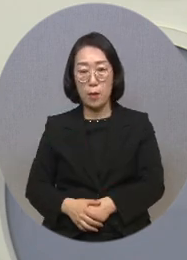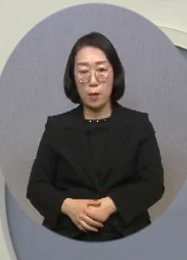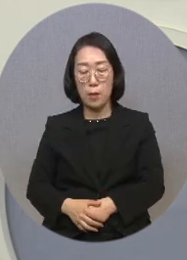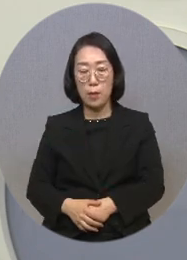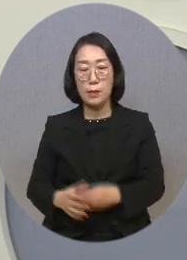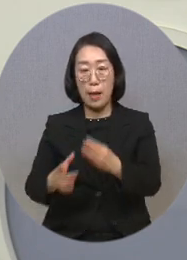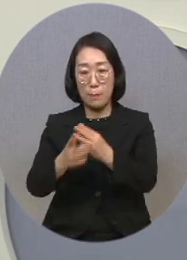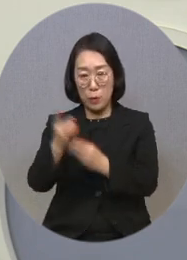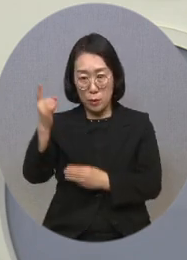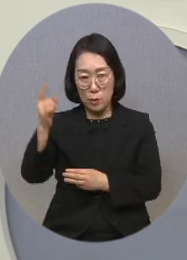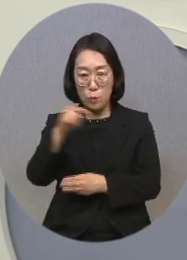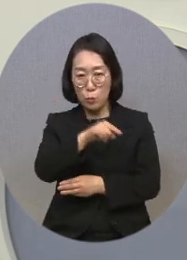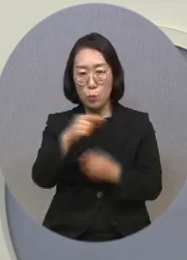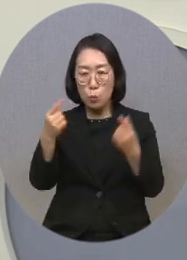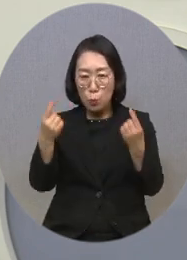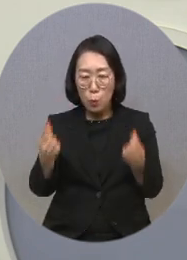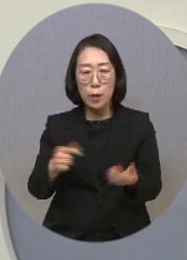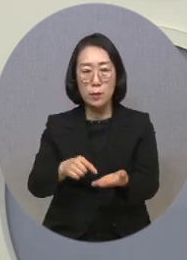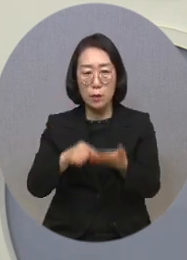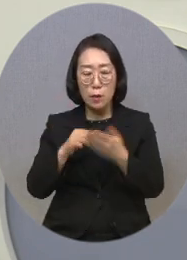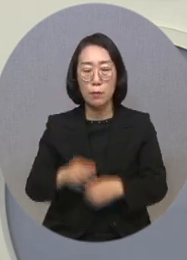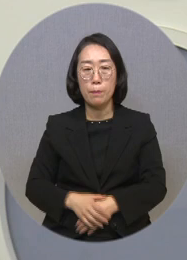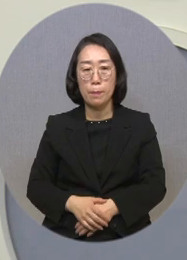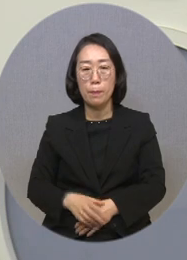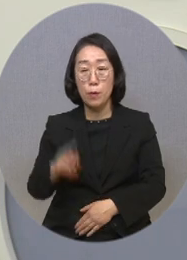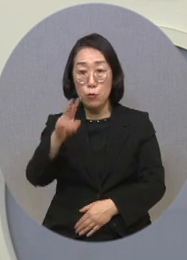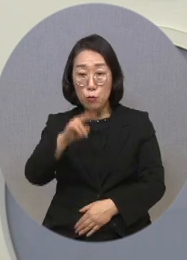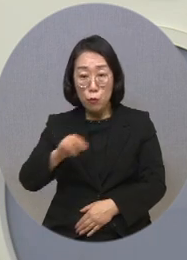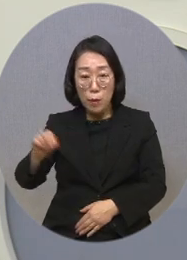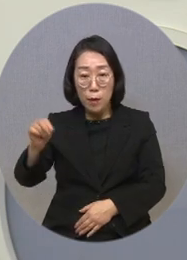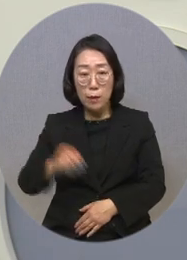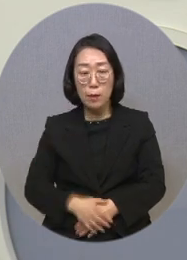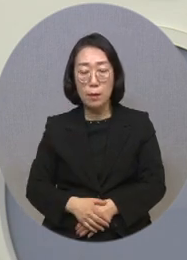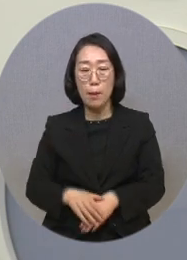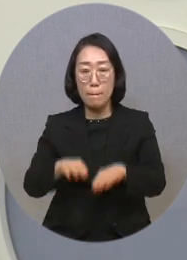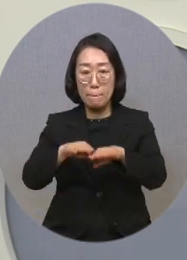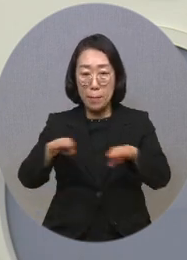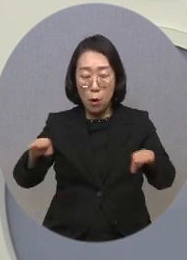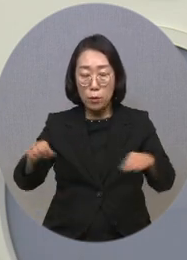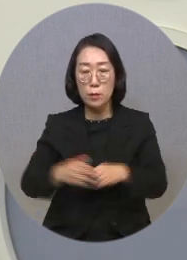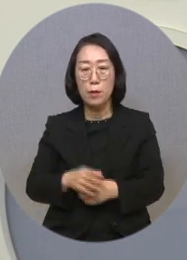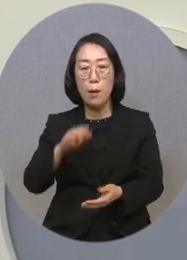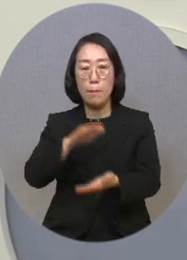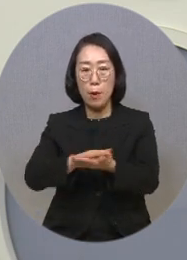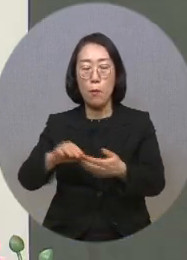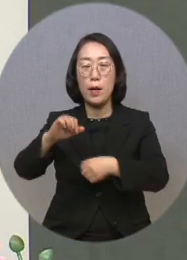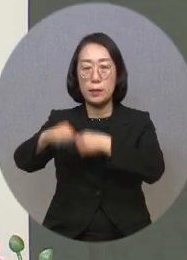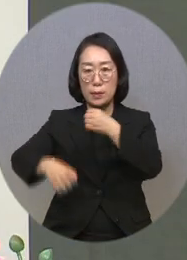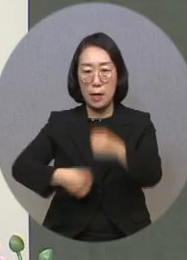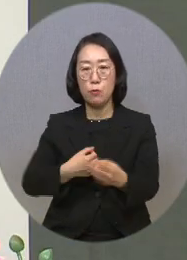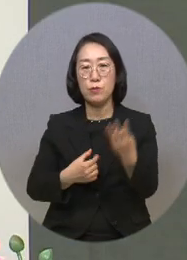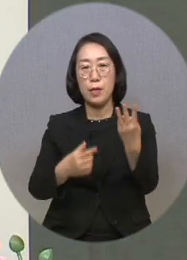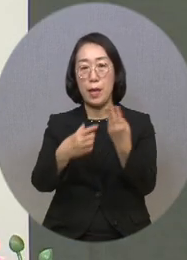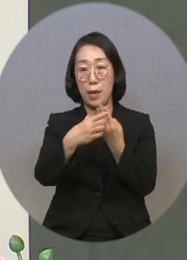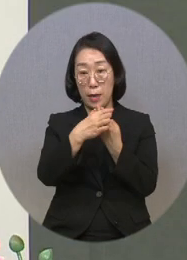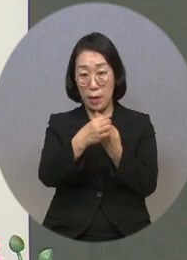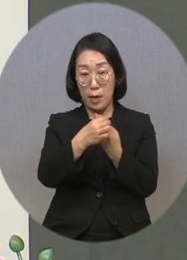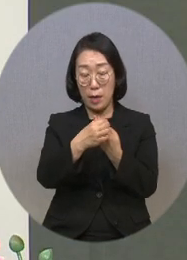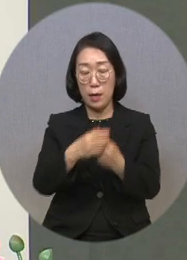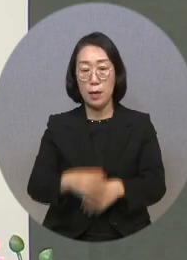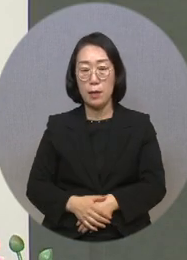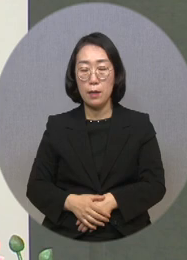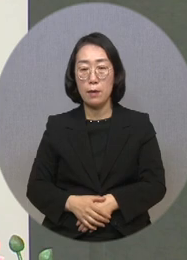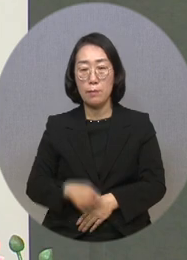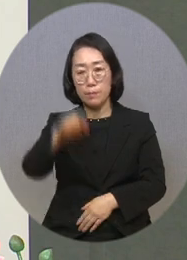성신의 삼위일체가 됐고 유엔에 가서도 평등평화 자유정신이 돼 있는 그러한 정신이